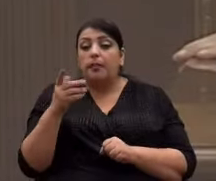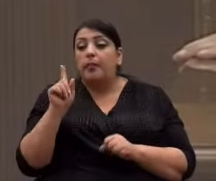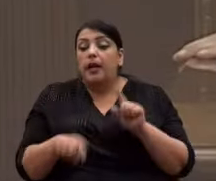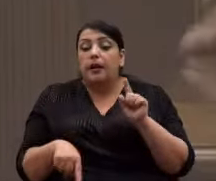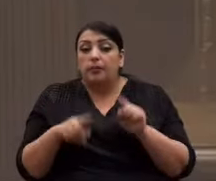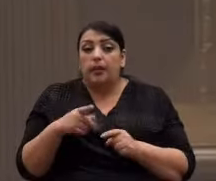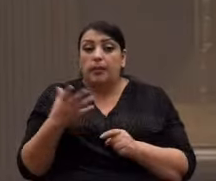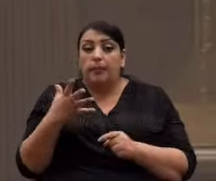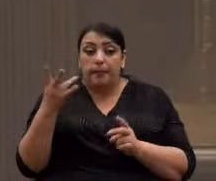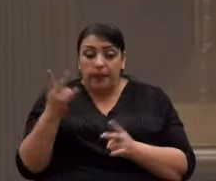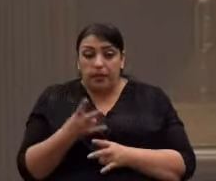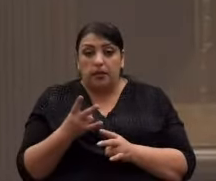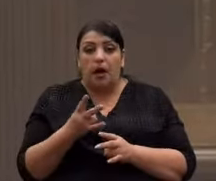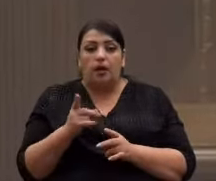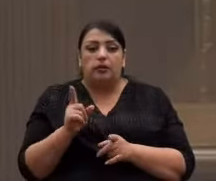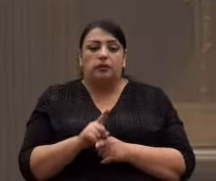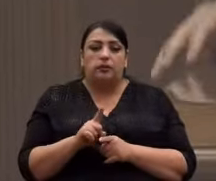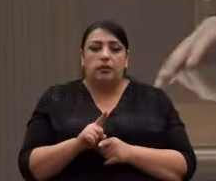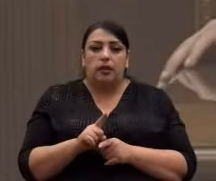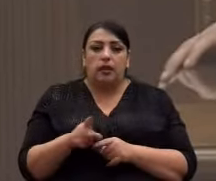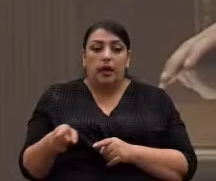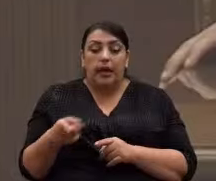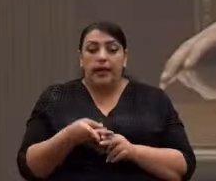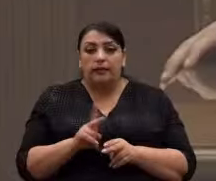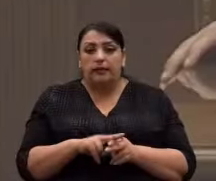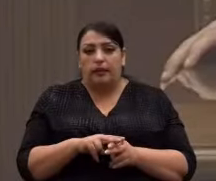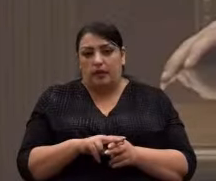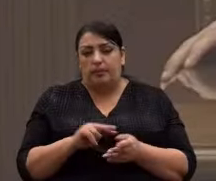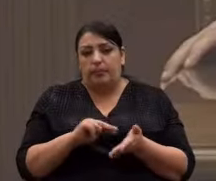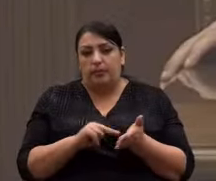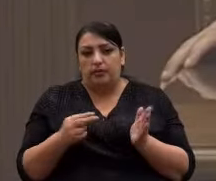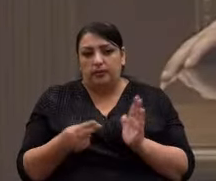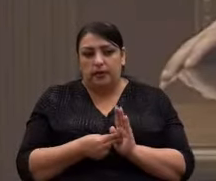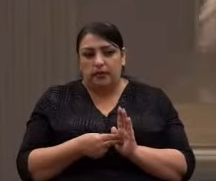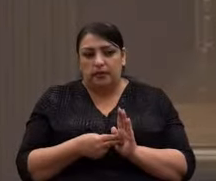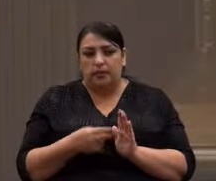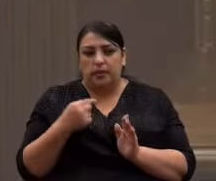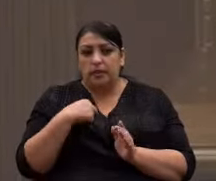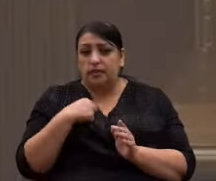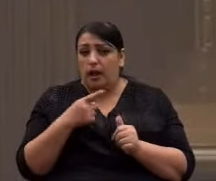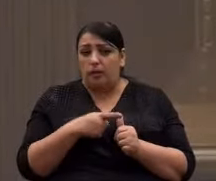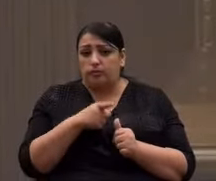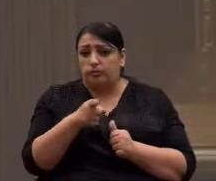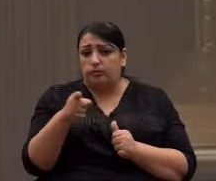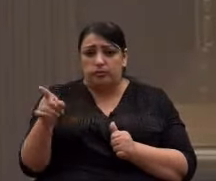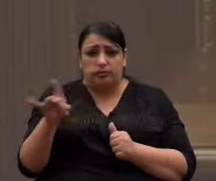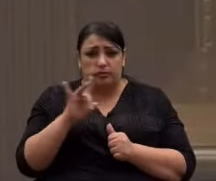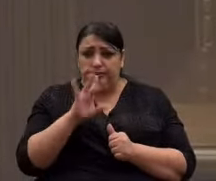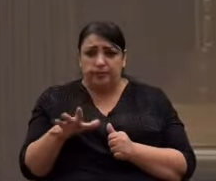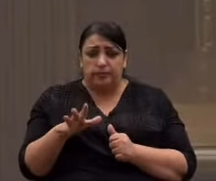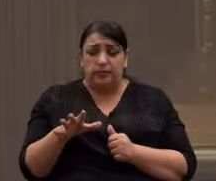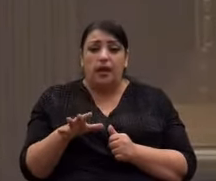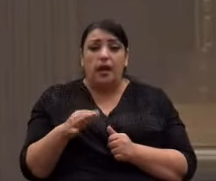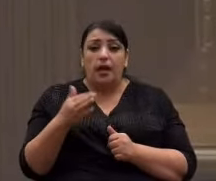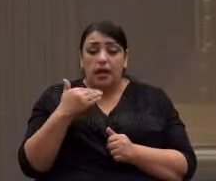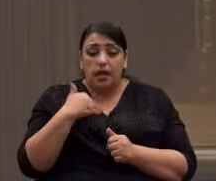ա, սա է համակարգը, չեմ անդրադառնա որևէ մեկին անհատապես, սիրելի հայրենակից, խոսքս ուղում